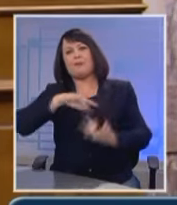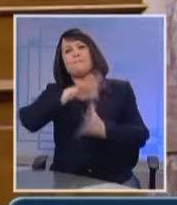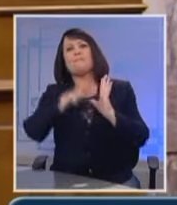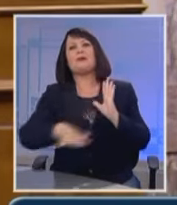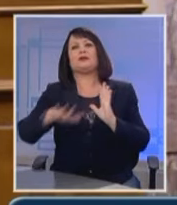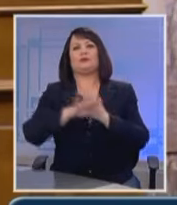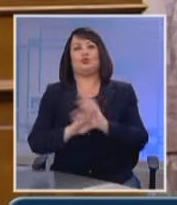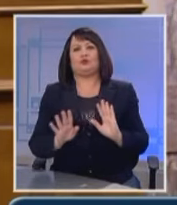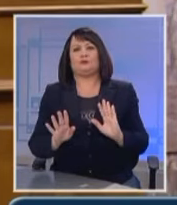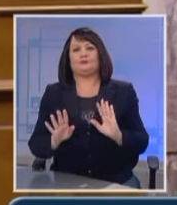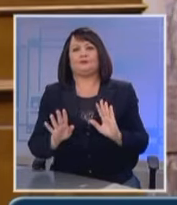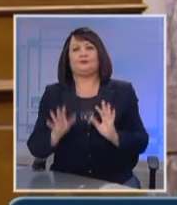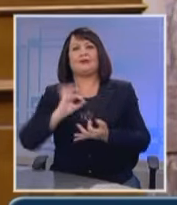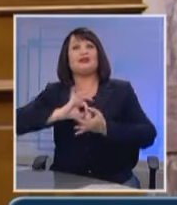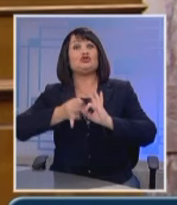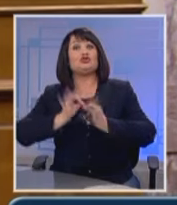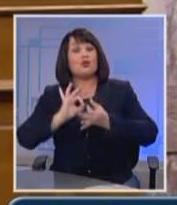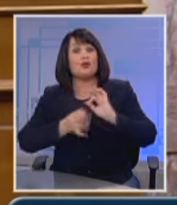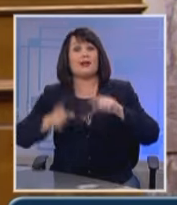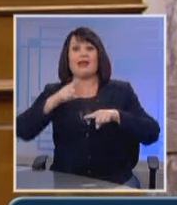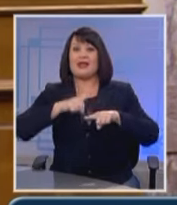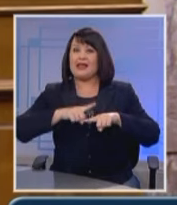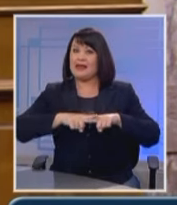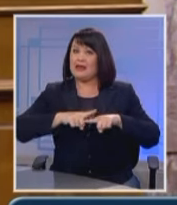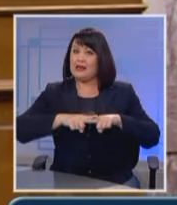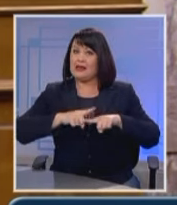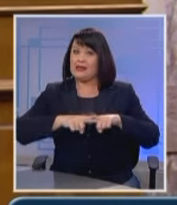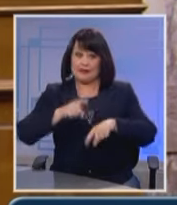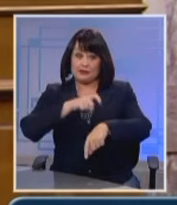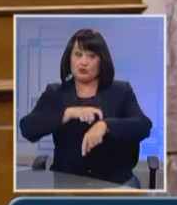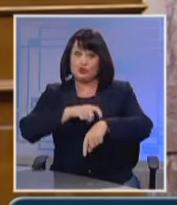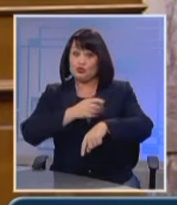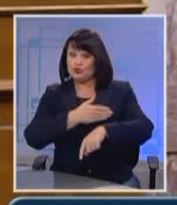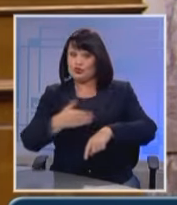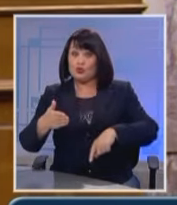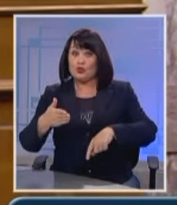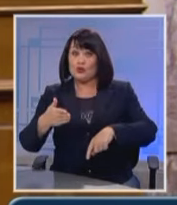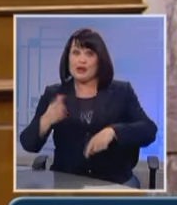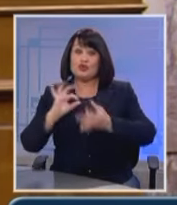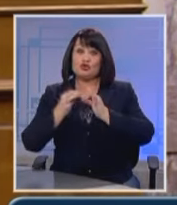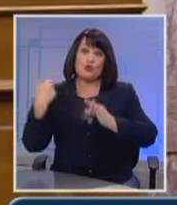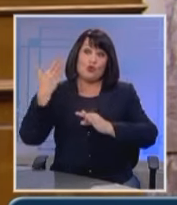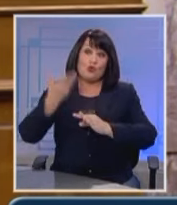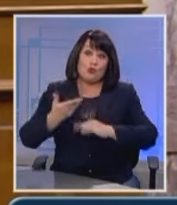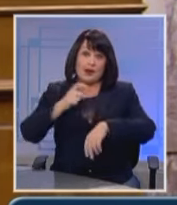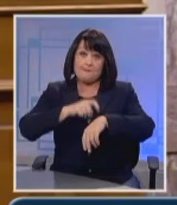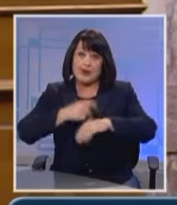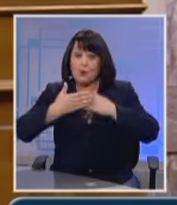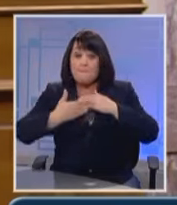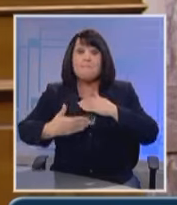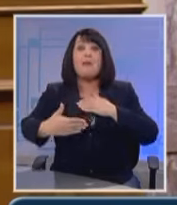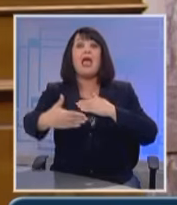Ελλάδας και της ιστορίας της, της Ελλάδας όμως του παρόντος και του μέλλοντος. Της Ελλάδας